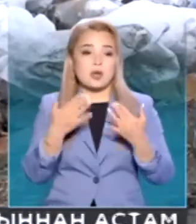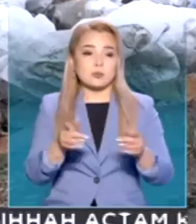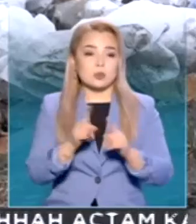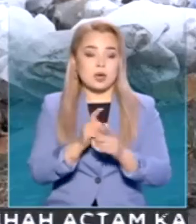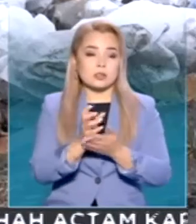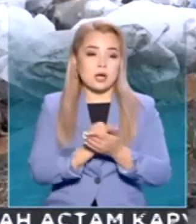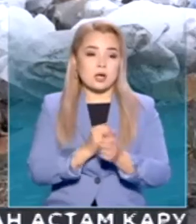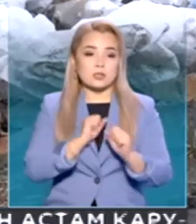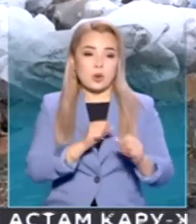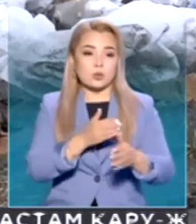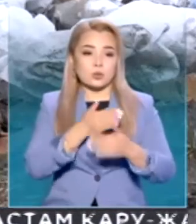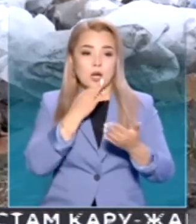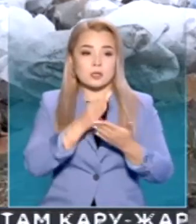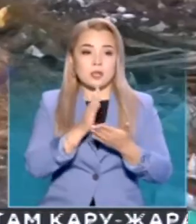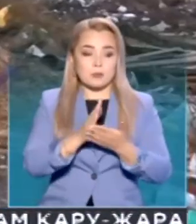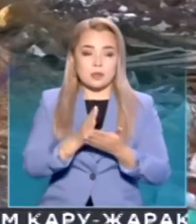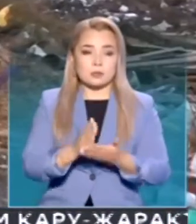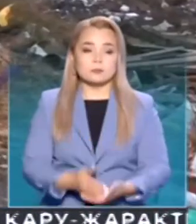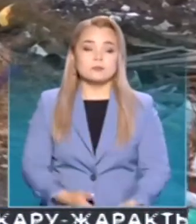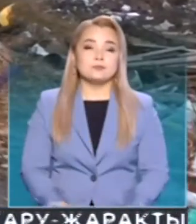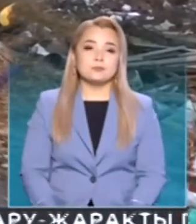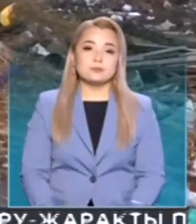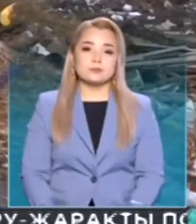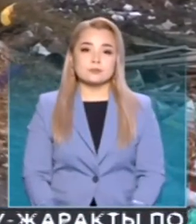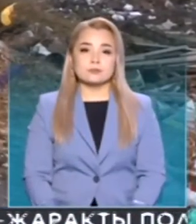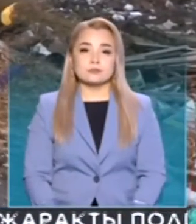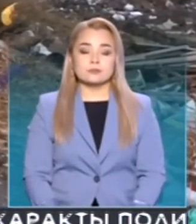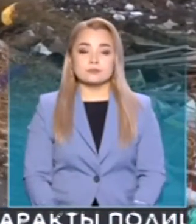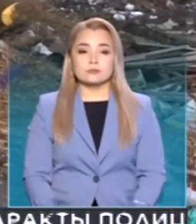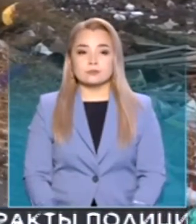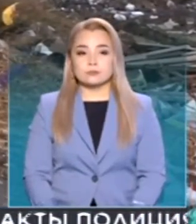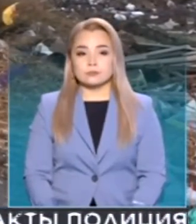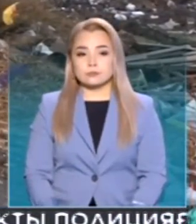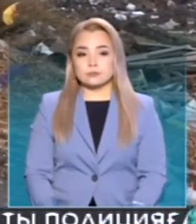талаптар сақталмайтын көрінеді. Елмира Каленова, Ерлан Қалиев, Қазақстан ұлттық арнасы.